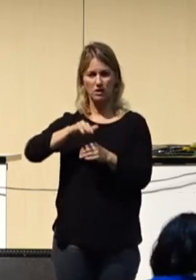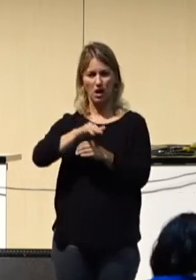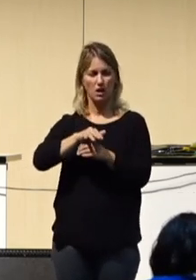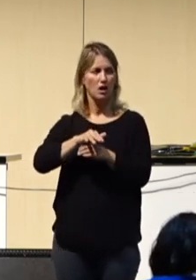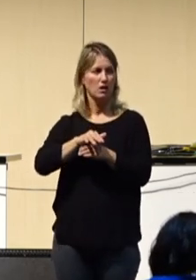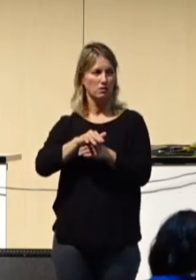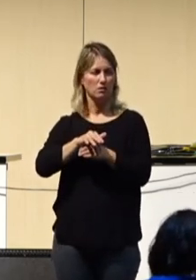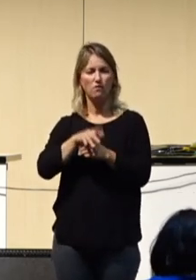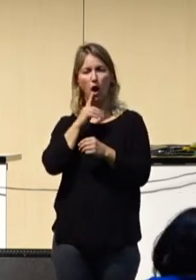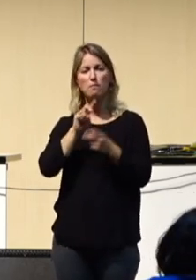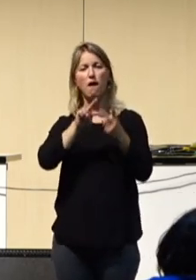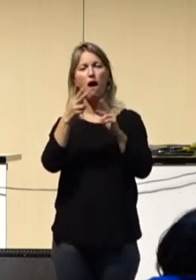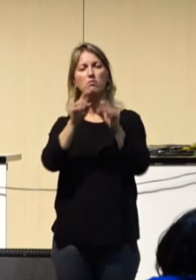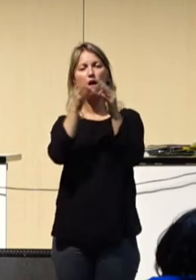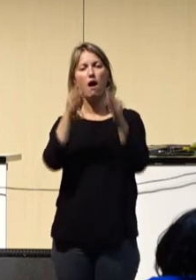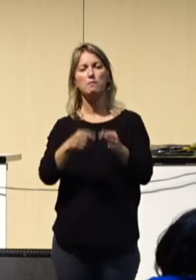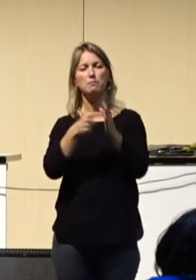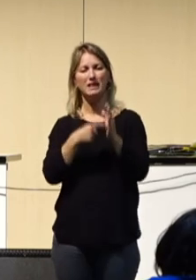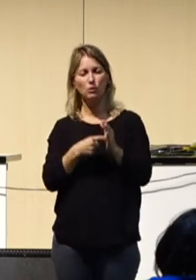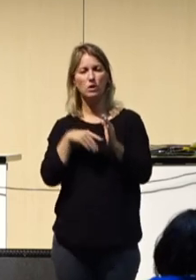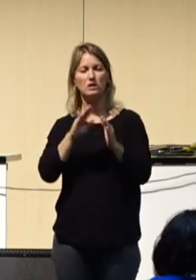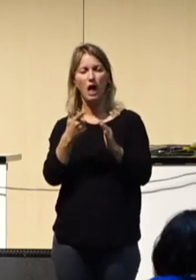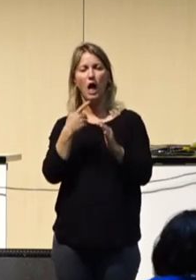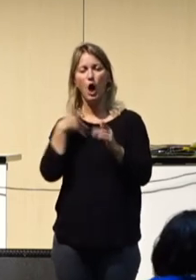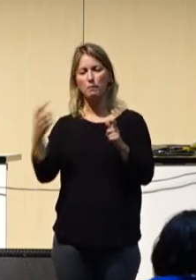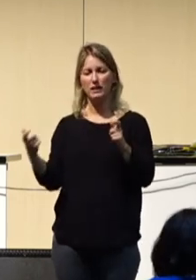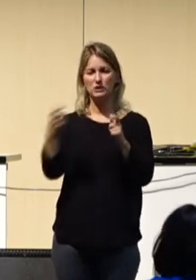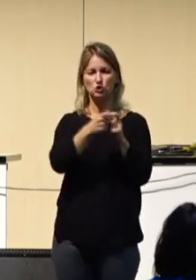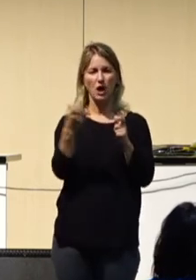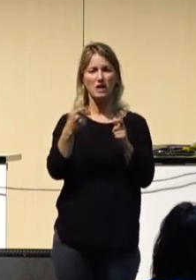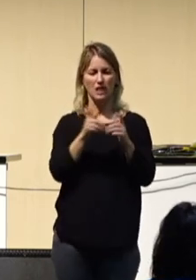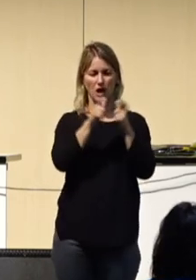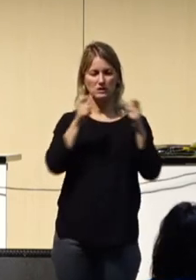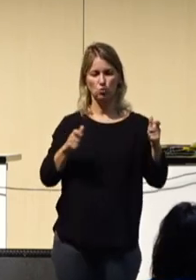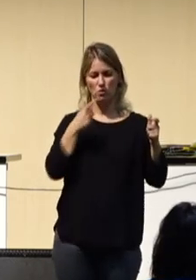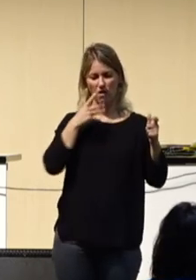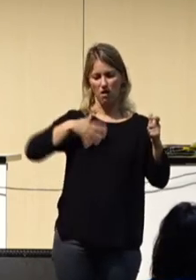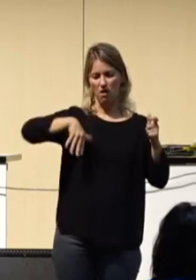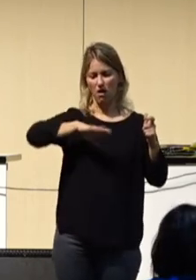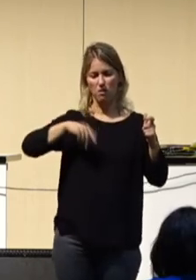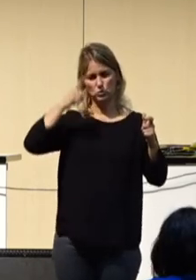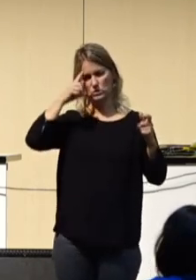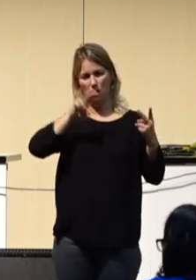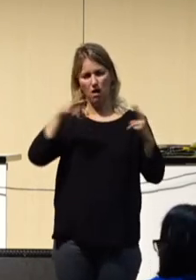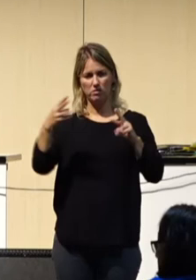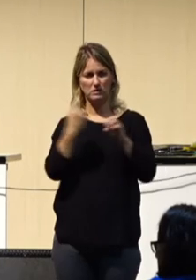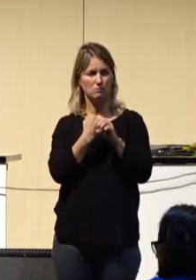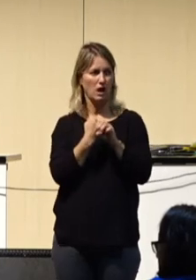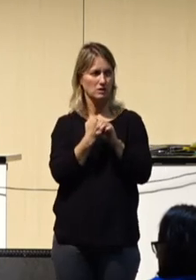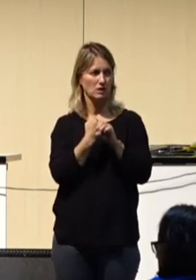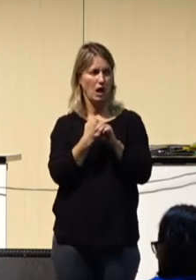geänderten Rahmenbedingungen mit dem Umgriff zwischen Rathenauplatz, Pillitzer Straße, Rietfenstraße und Terrassenufer. Und dieser